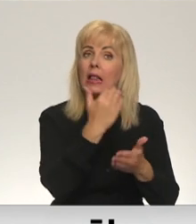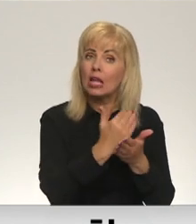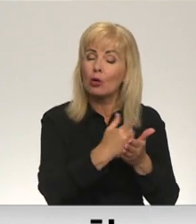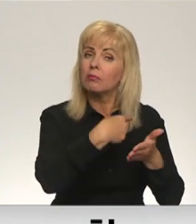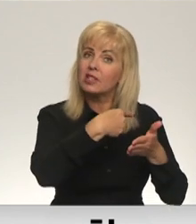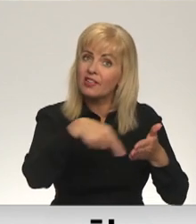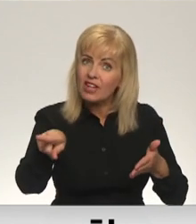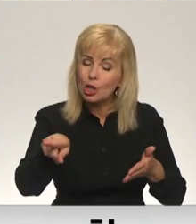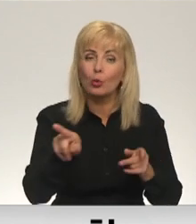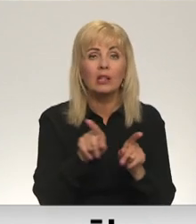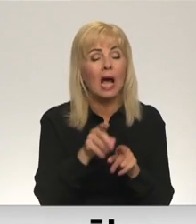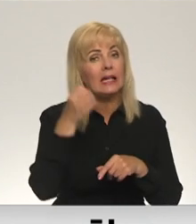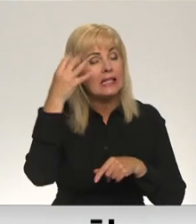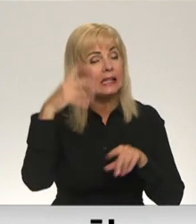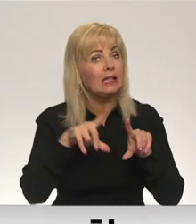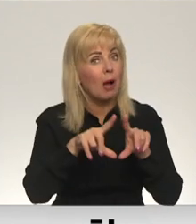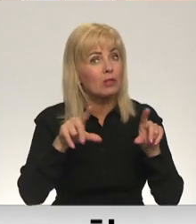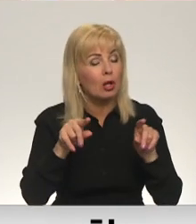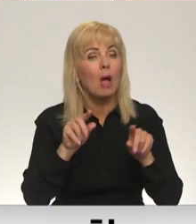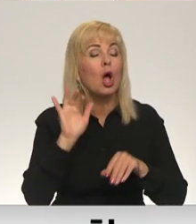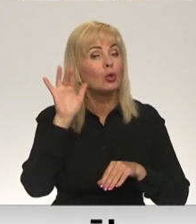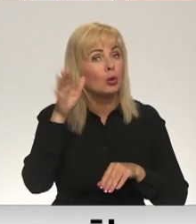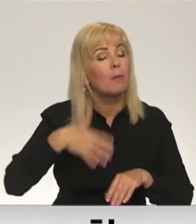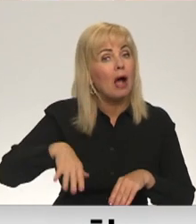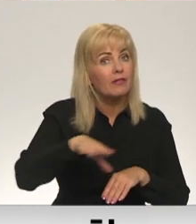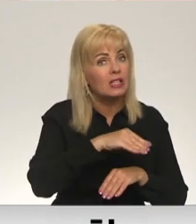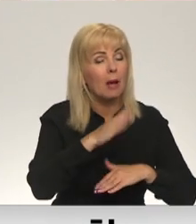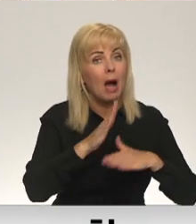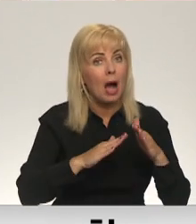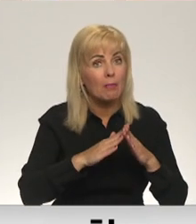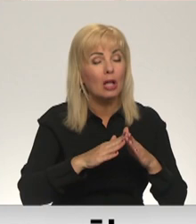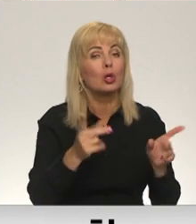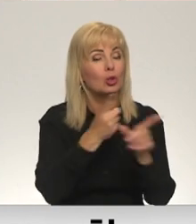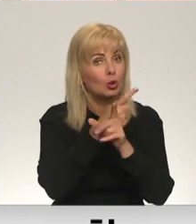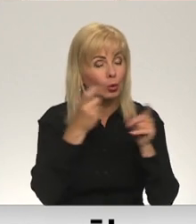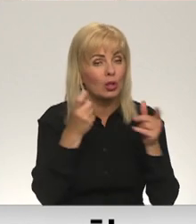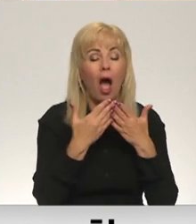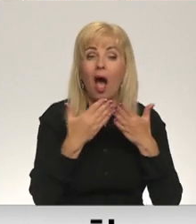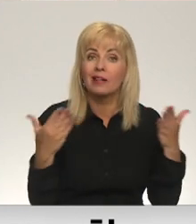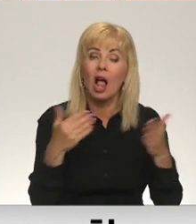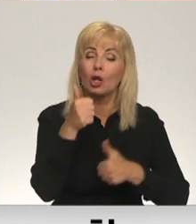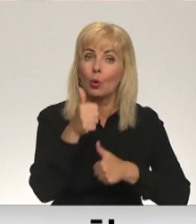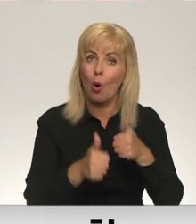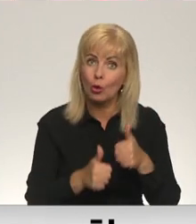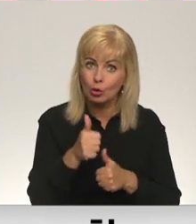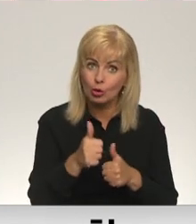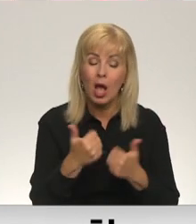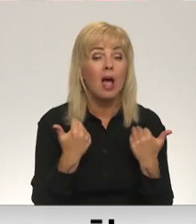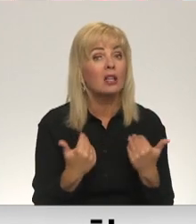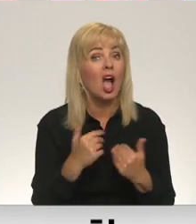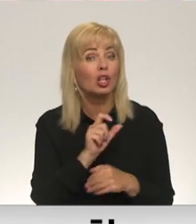normu, ka arī izglītības iestādēm turpmāk uz visiem amatiem nāktos sludināt atklātus konkursus.